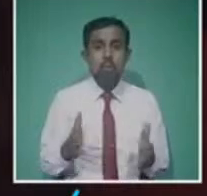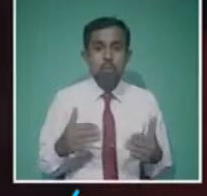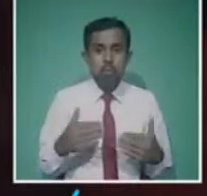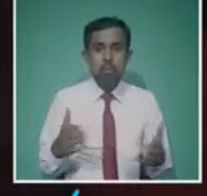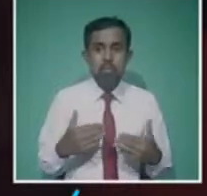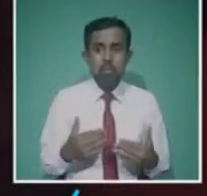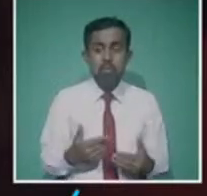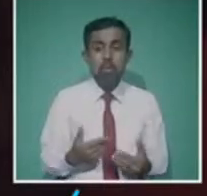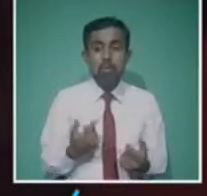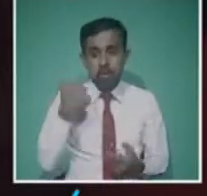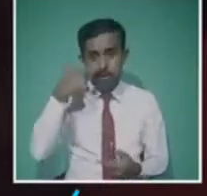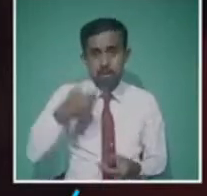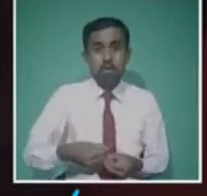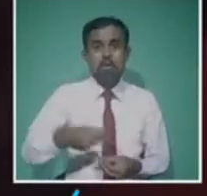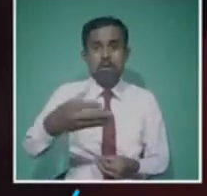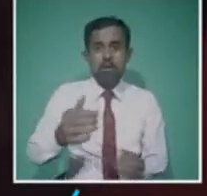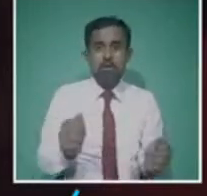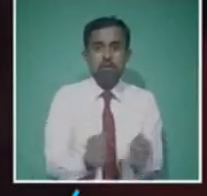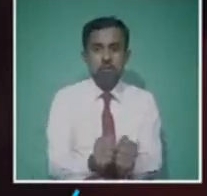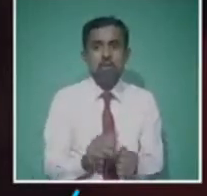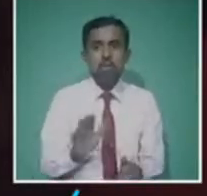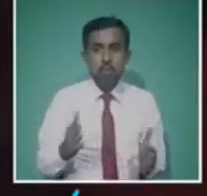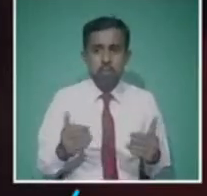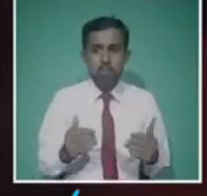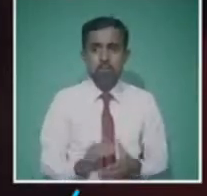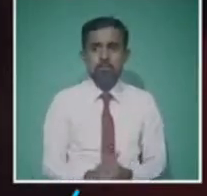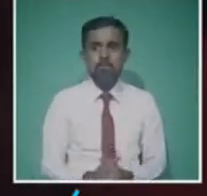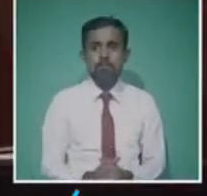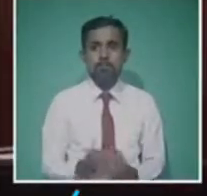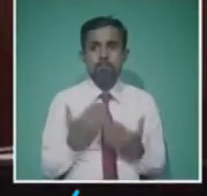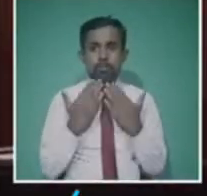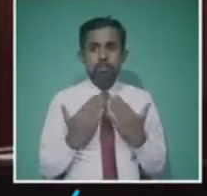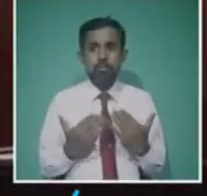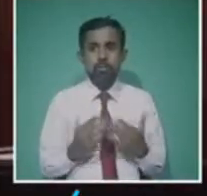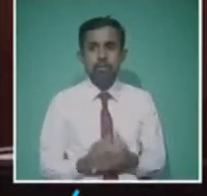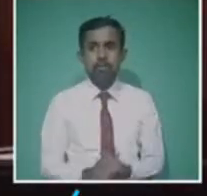දුරටත් අපි ඉන්ධන යැවීම සඳහා මේ වෙලාවේ කටයුතු කරමින් ඉන්නවා.